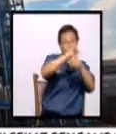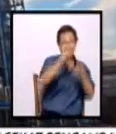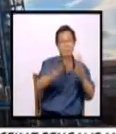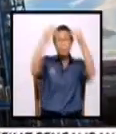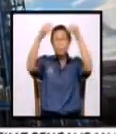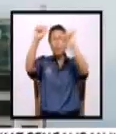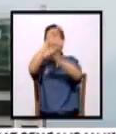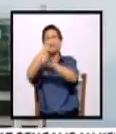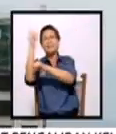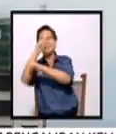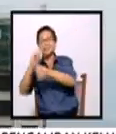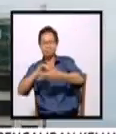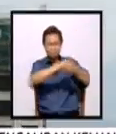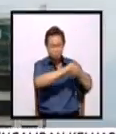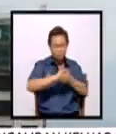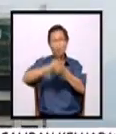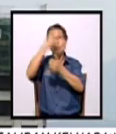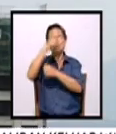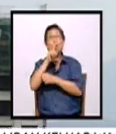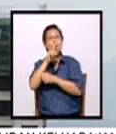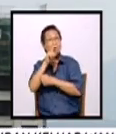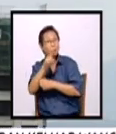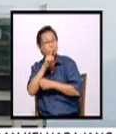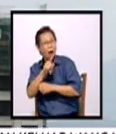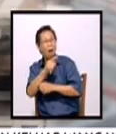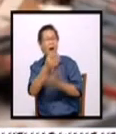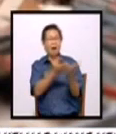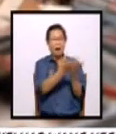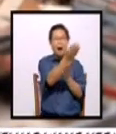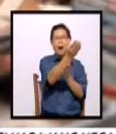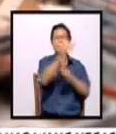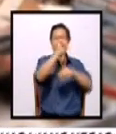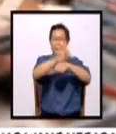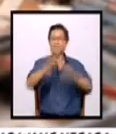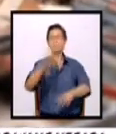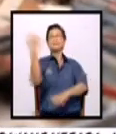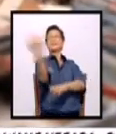Temuduga Terbuka, program kerjasama antara agensi, program penempatan dan golongan khas.